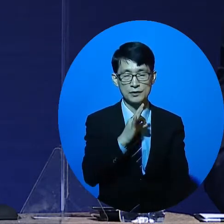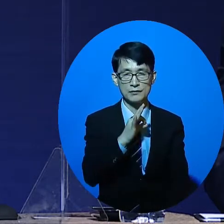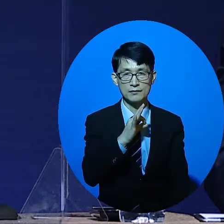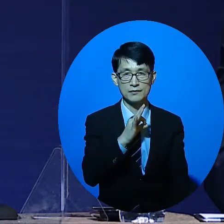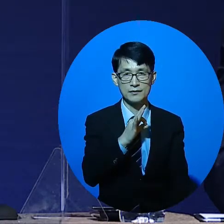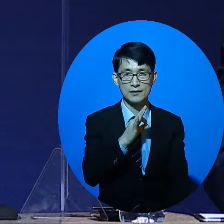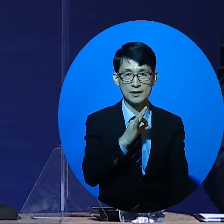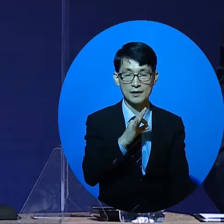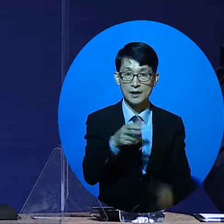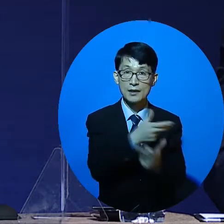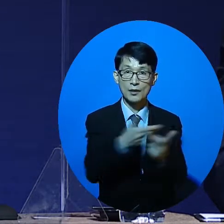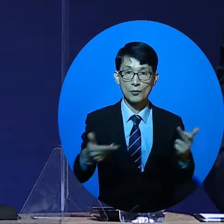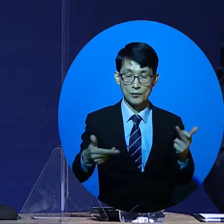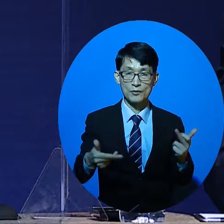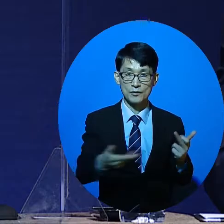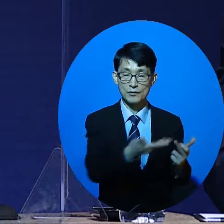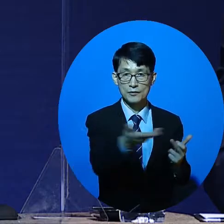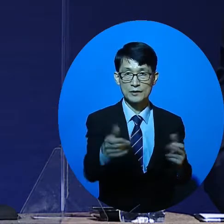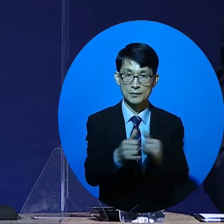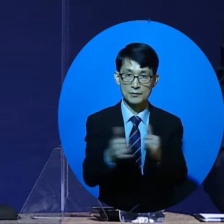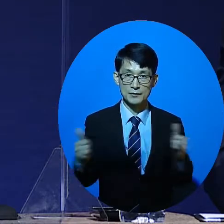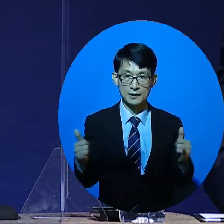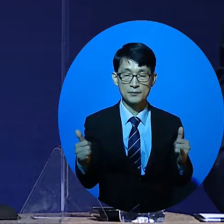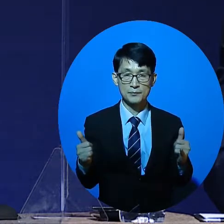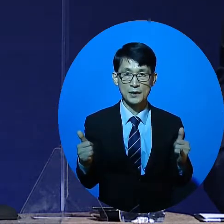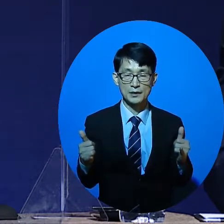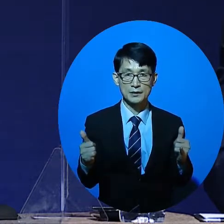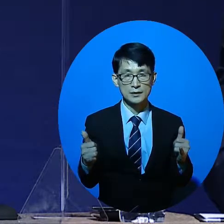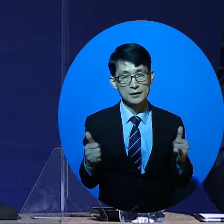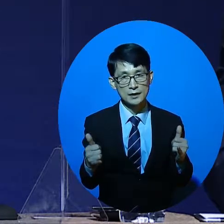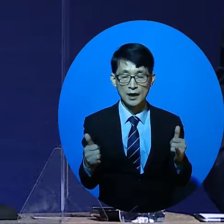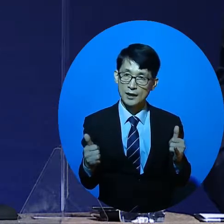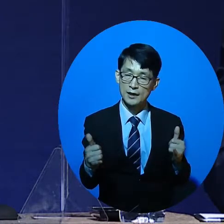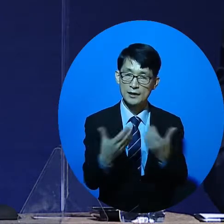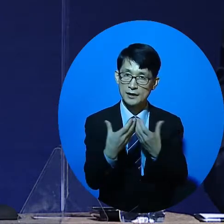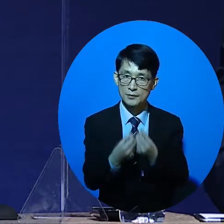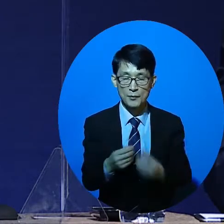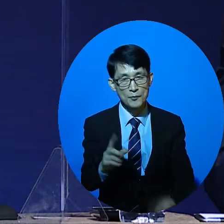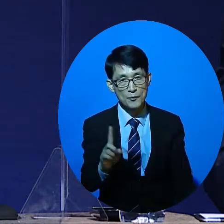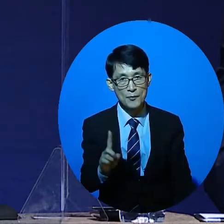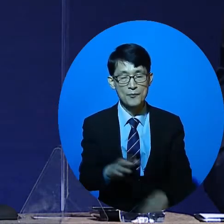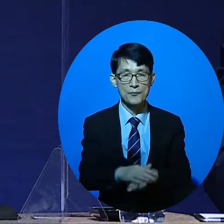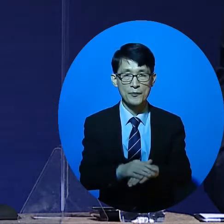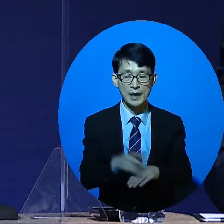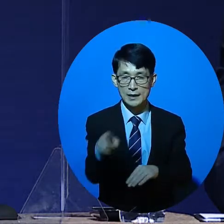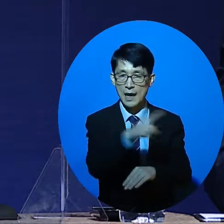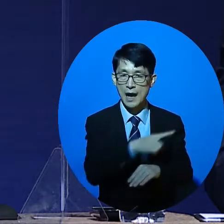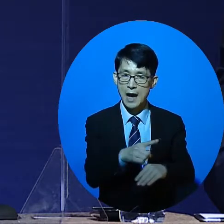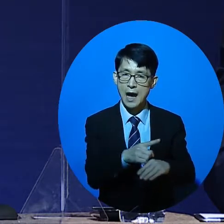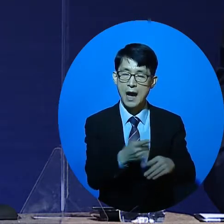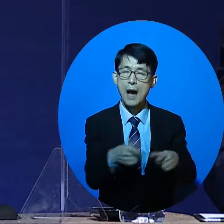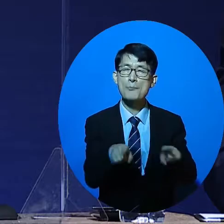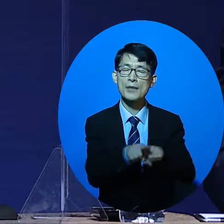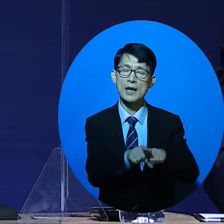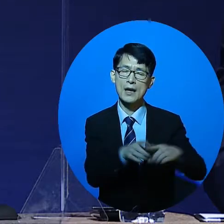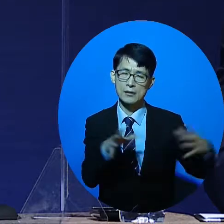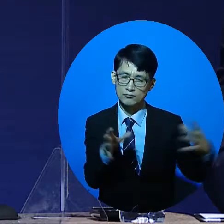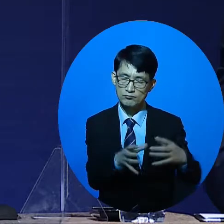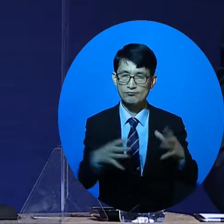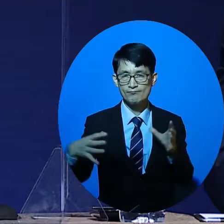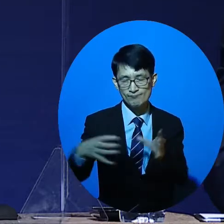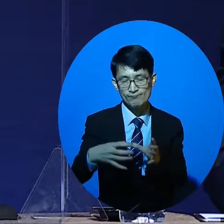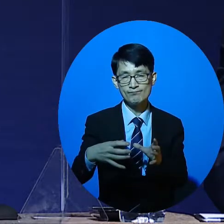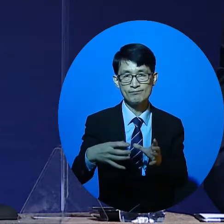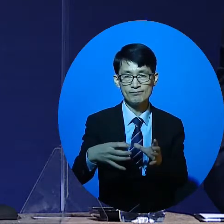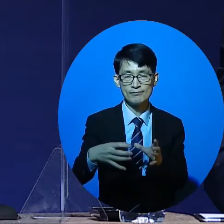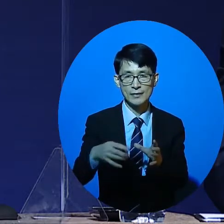우리 도민들이 뭐 어떻게 할까 이제 좀 결속력을 강화시킬 수 있는 그런 기반으로 자리매김할 수